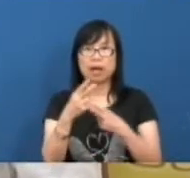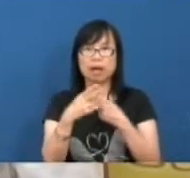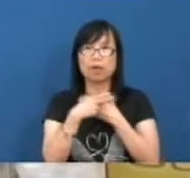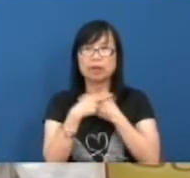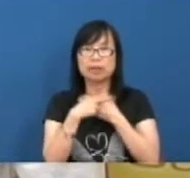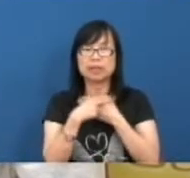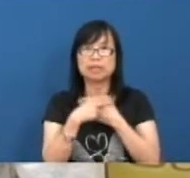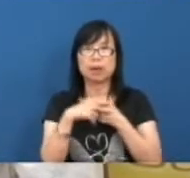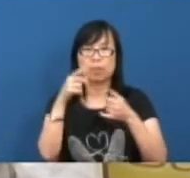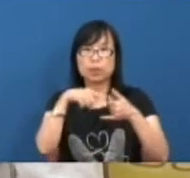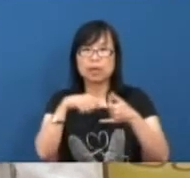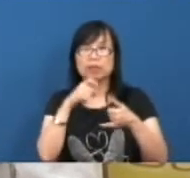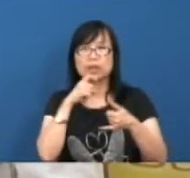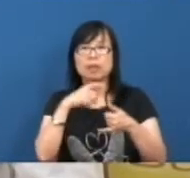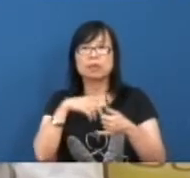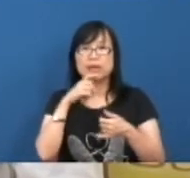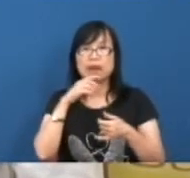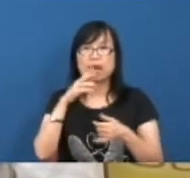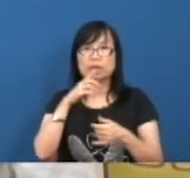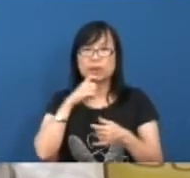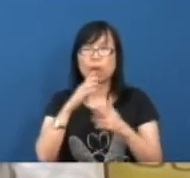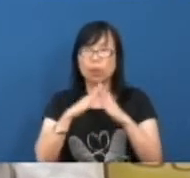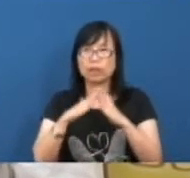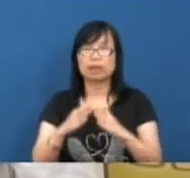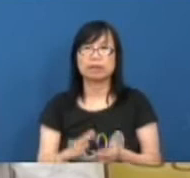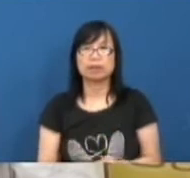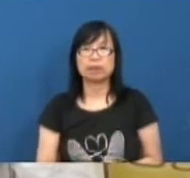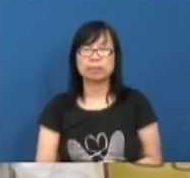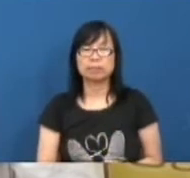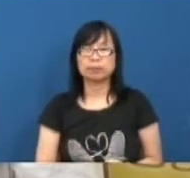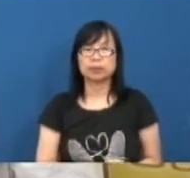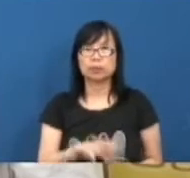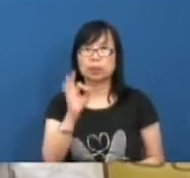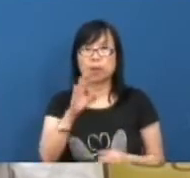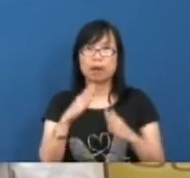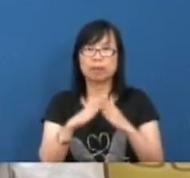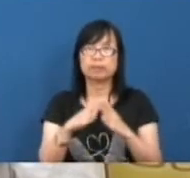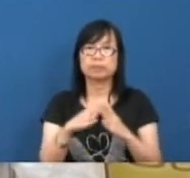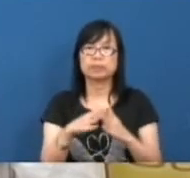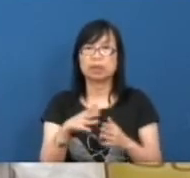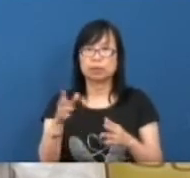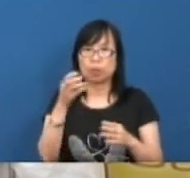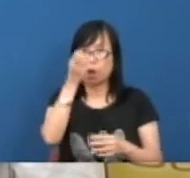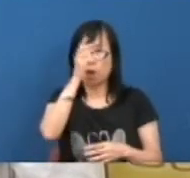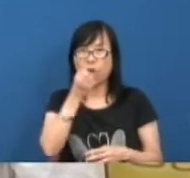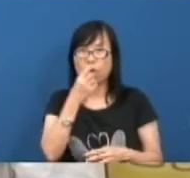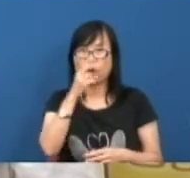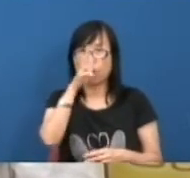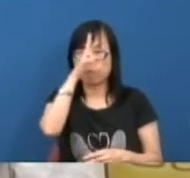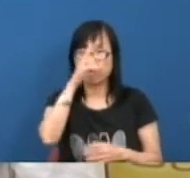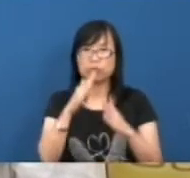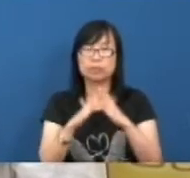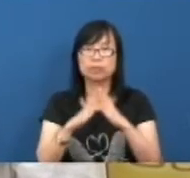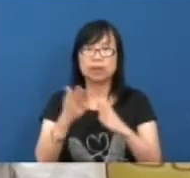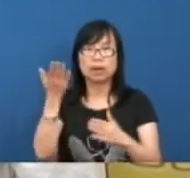人個個都有瓦遮頭嘅，咁但係雖然未至於冇瓦遮頭啦，咁但係咧香港嘅房屋問題都好嚴重，